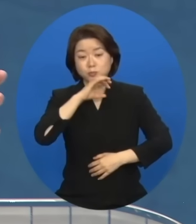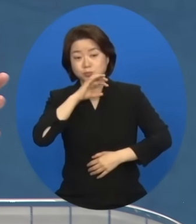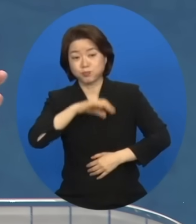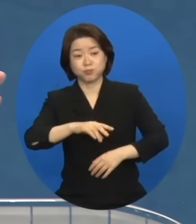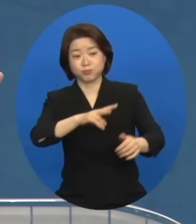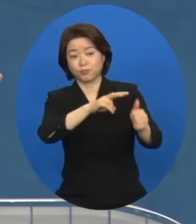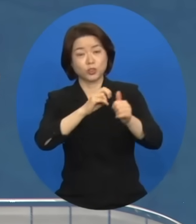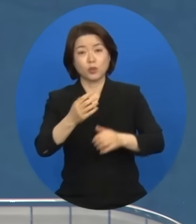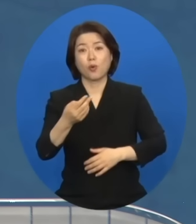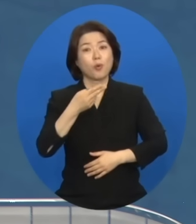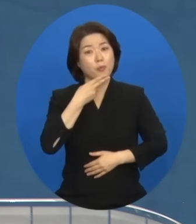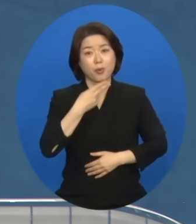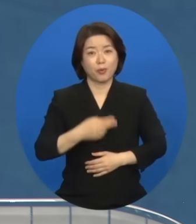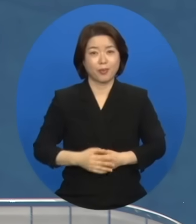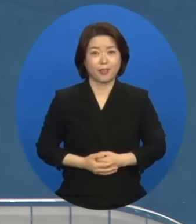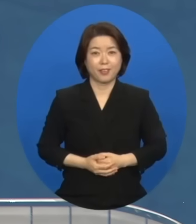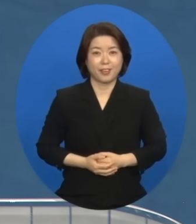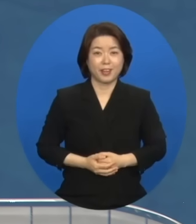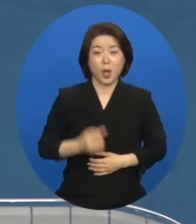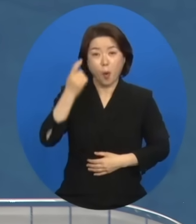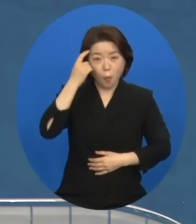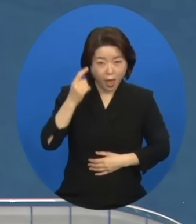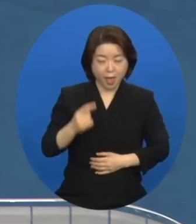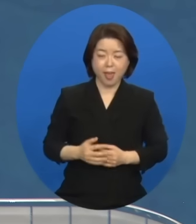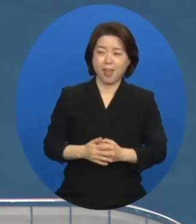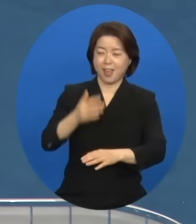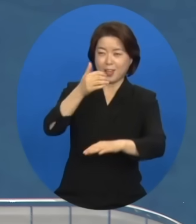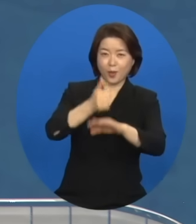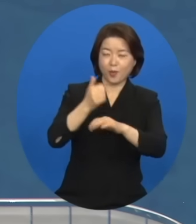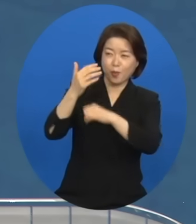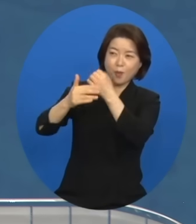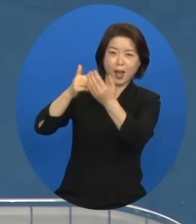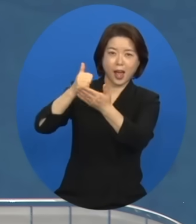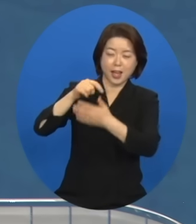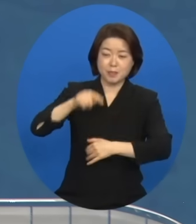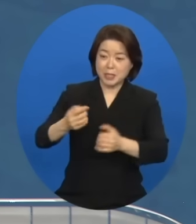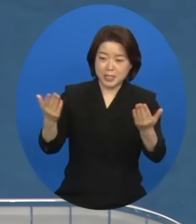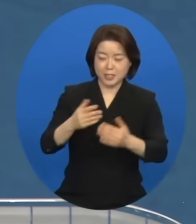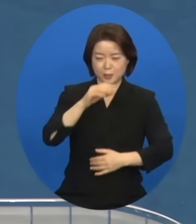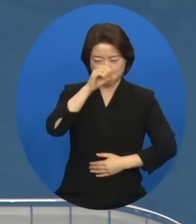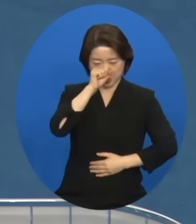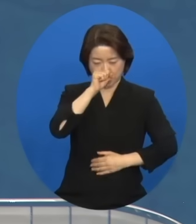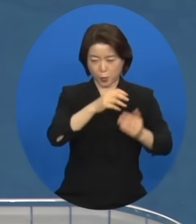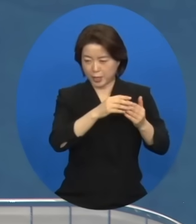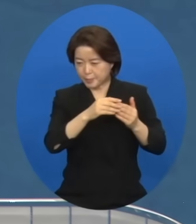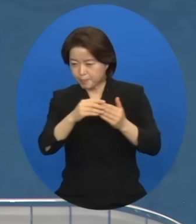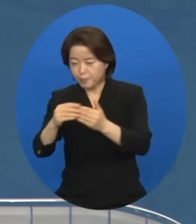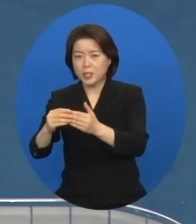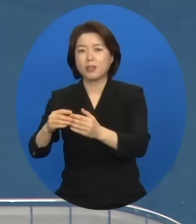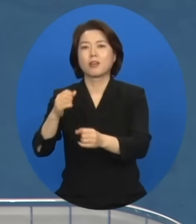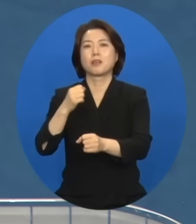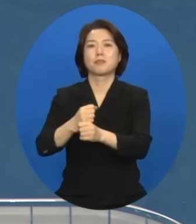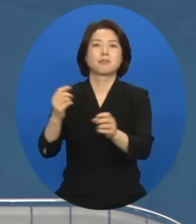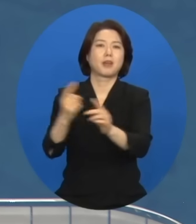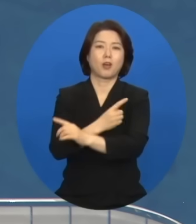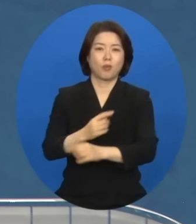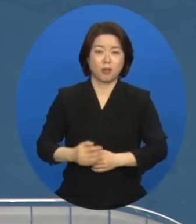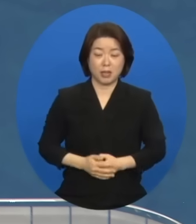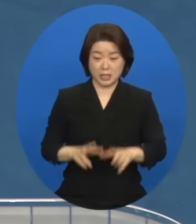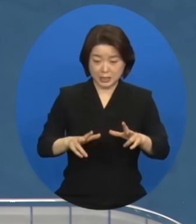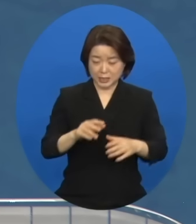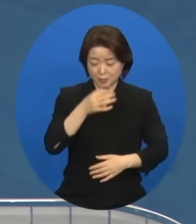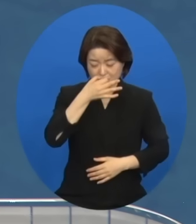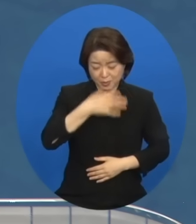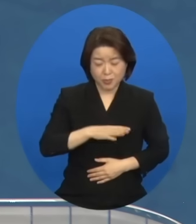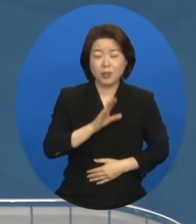원망이 없어요. 왜냐하면 결국은 하나님이 이 일도 선하게 만드실 것입니다. 지금은